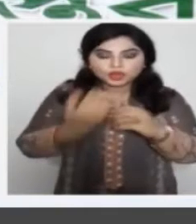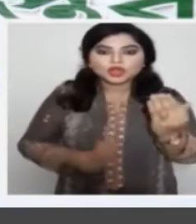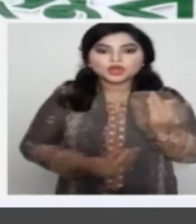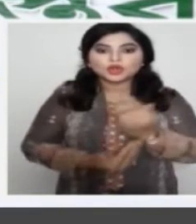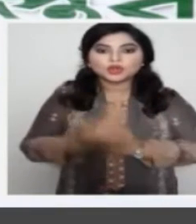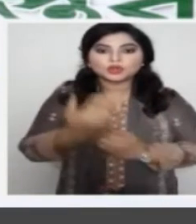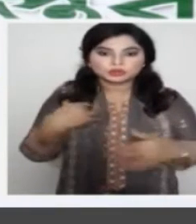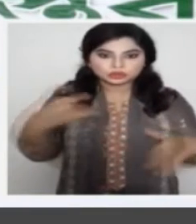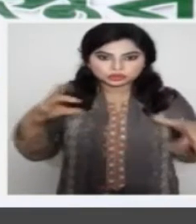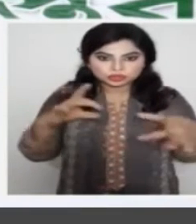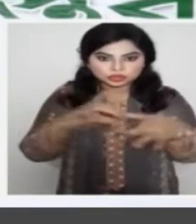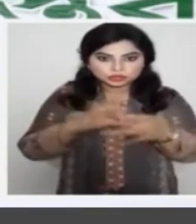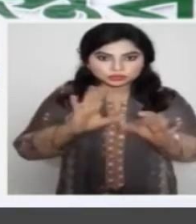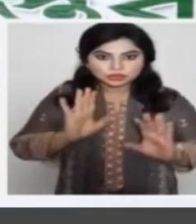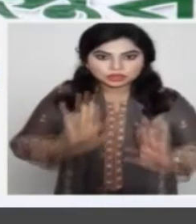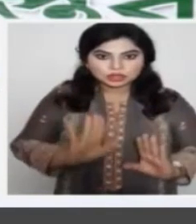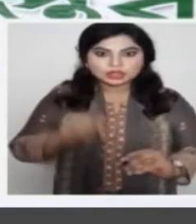দাঁড়ালো